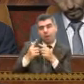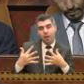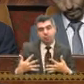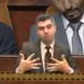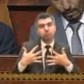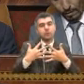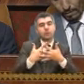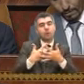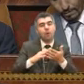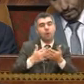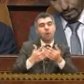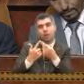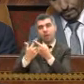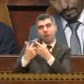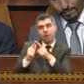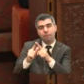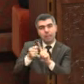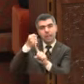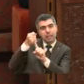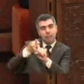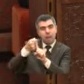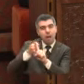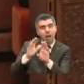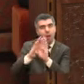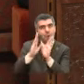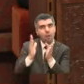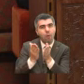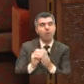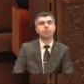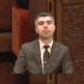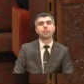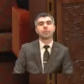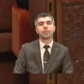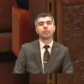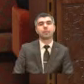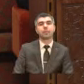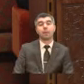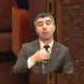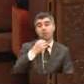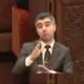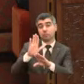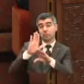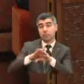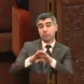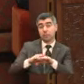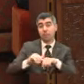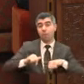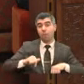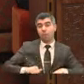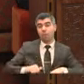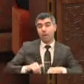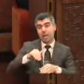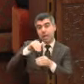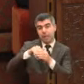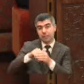أجل تحسين حكامته وإصلاح منظومته. وبالمناسبة، ندعو في فريق العدالة والتنمية